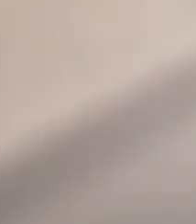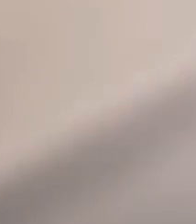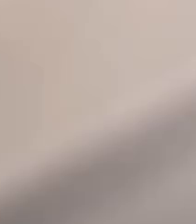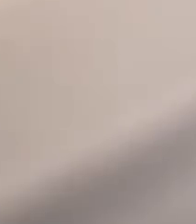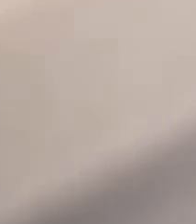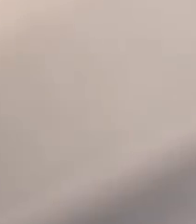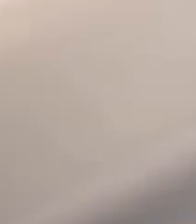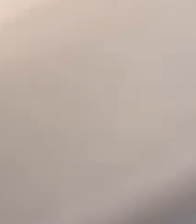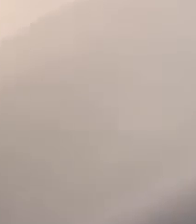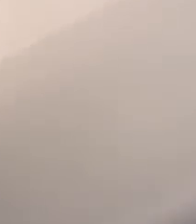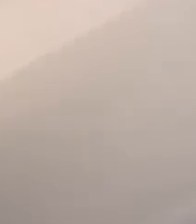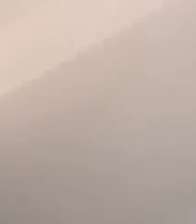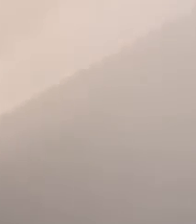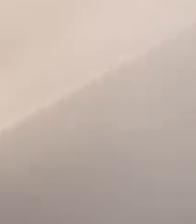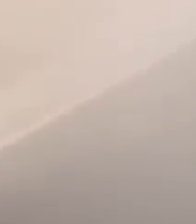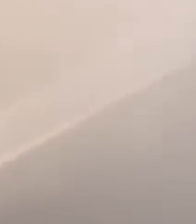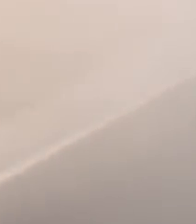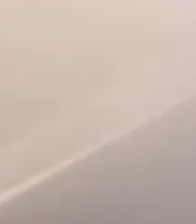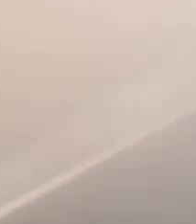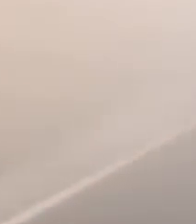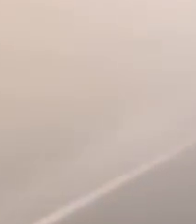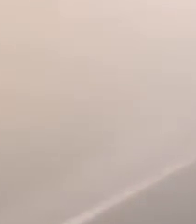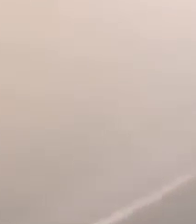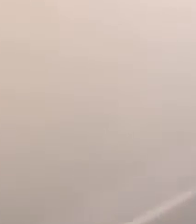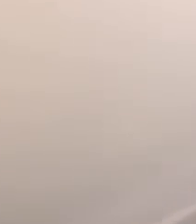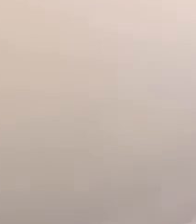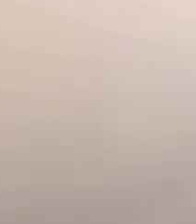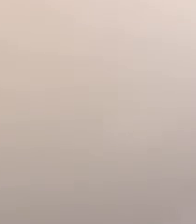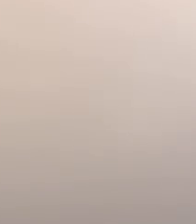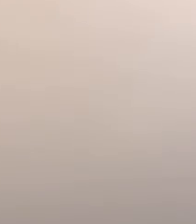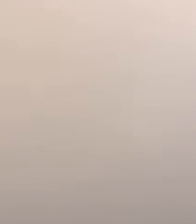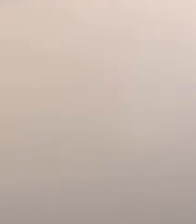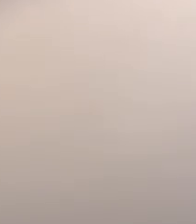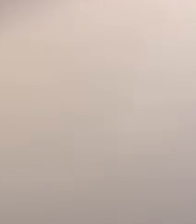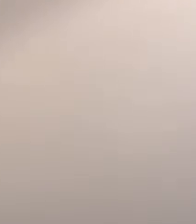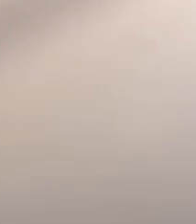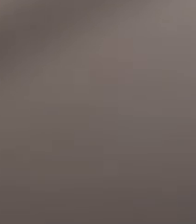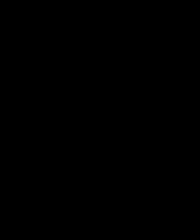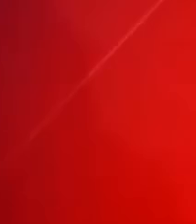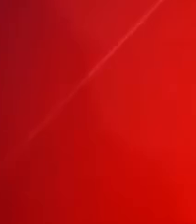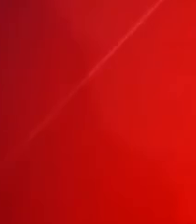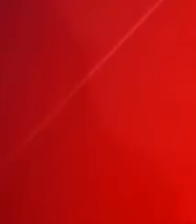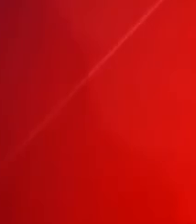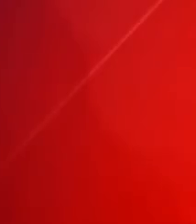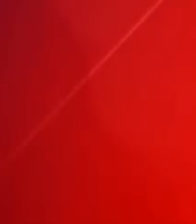TV at sa www.gmanews.tv.